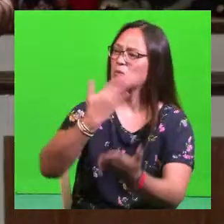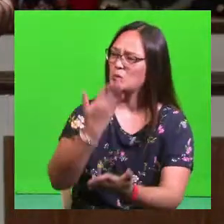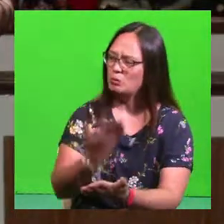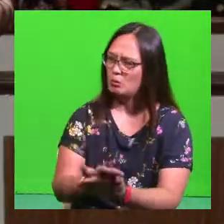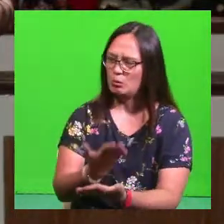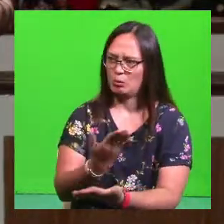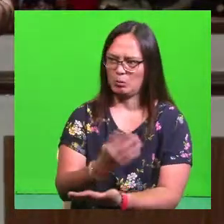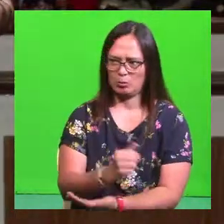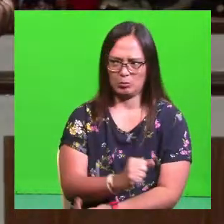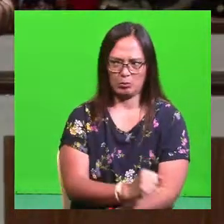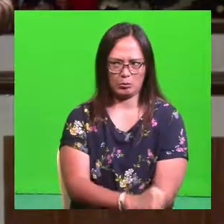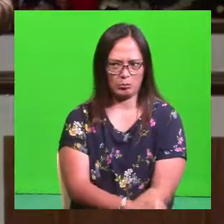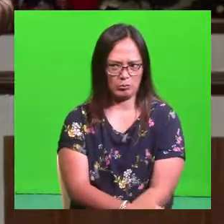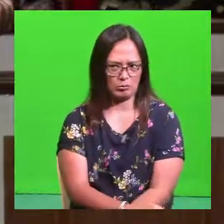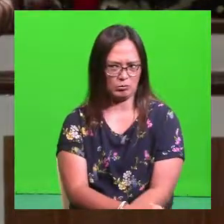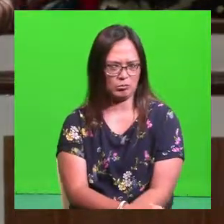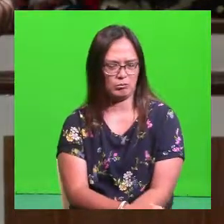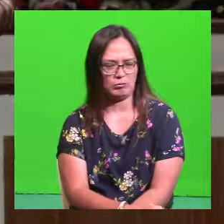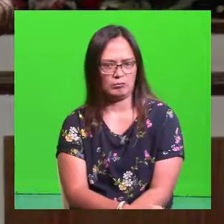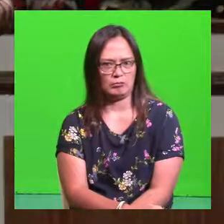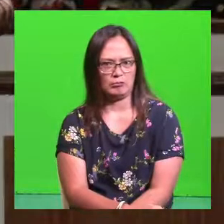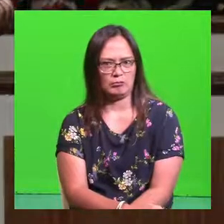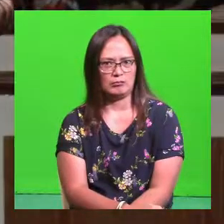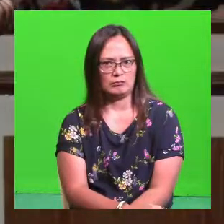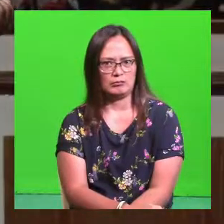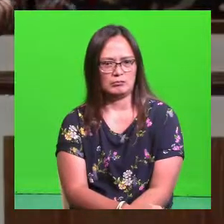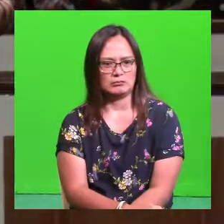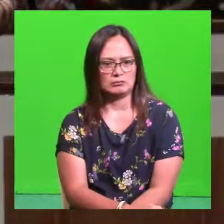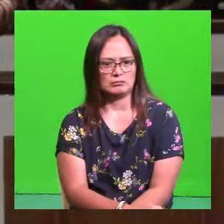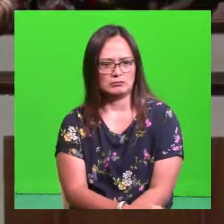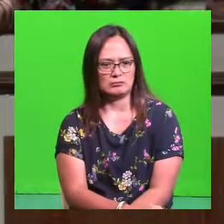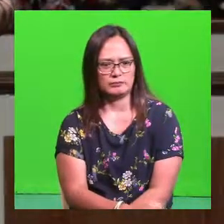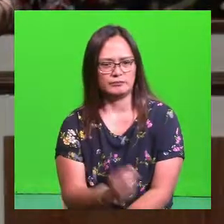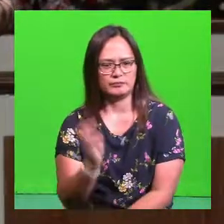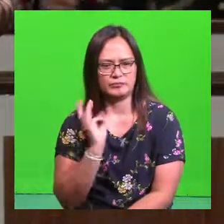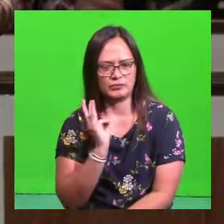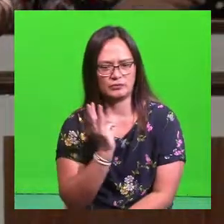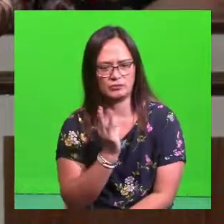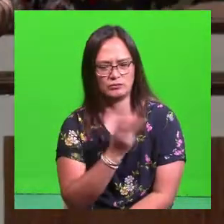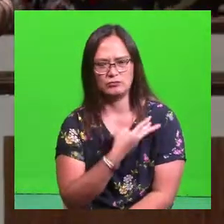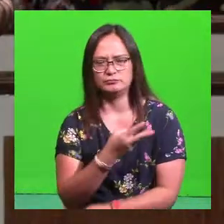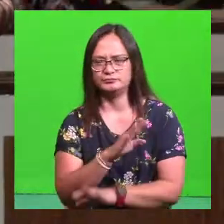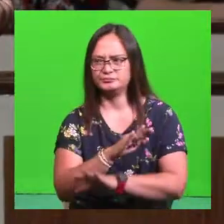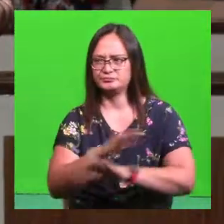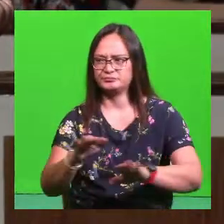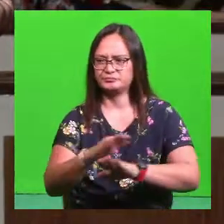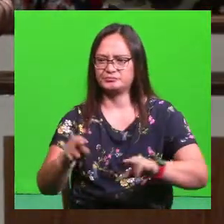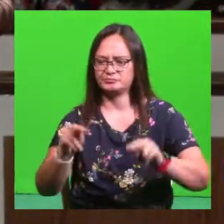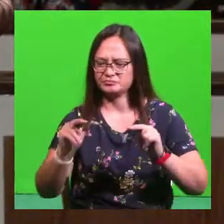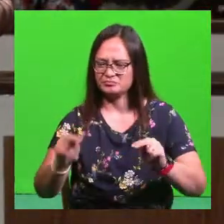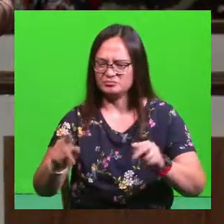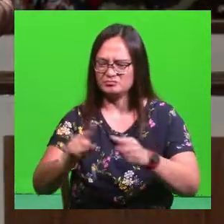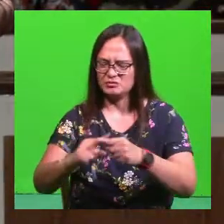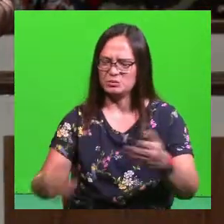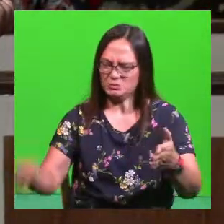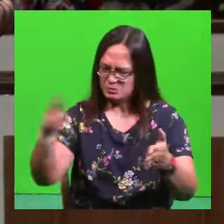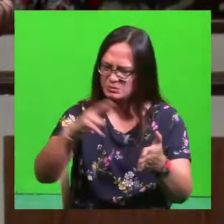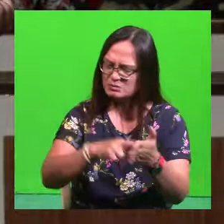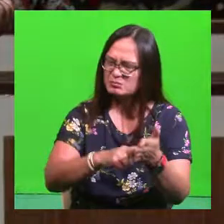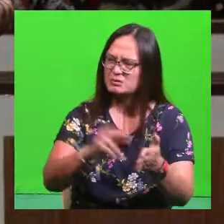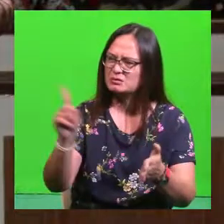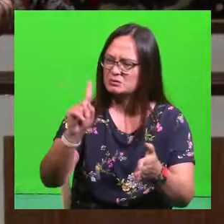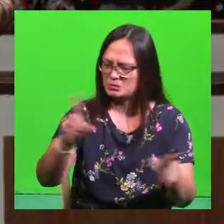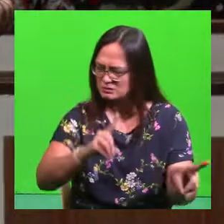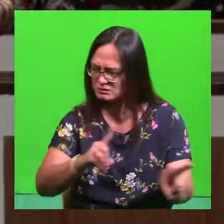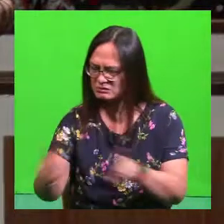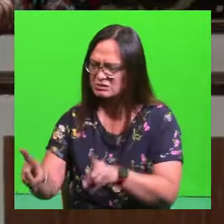atin. Hindi natin kinakailangan ulitin ang kanyang pasakit. Hindi natin kinakailangan ulitin